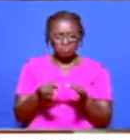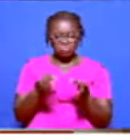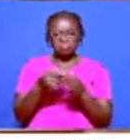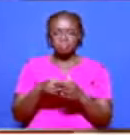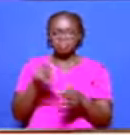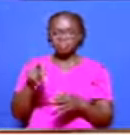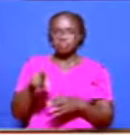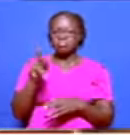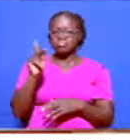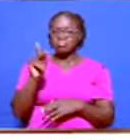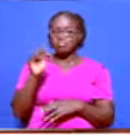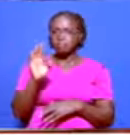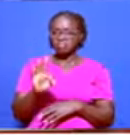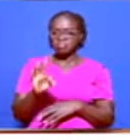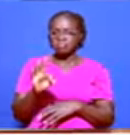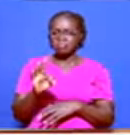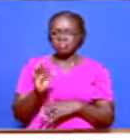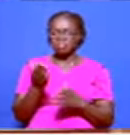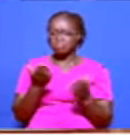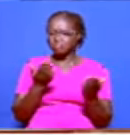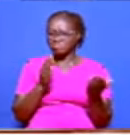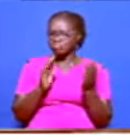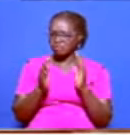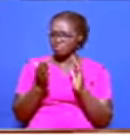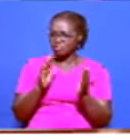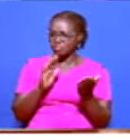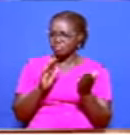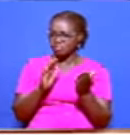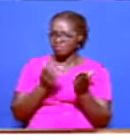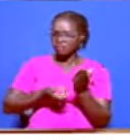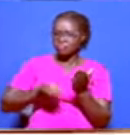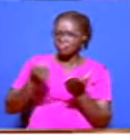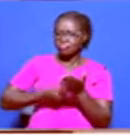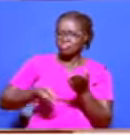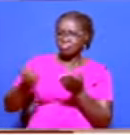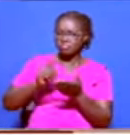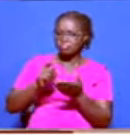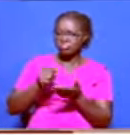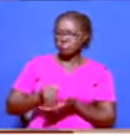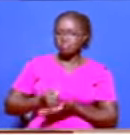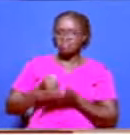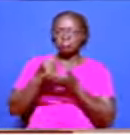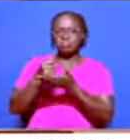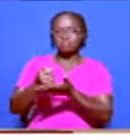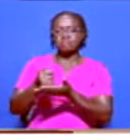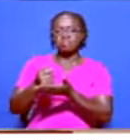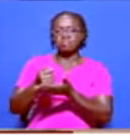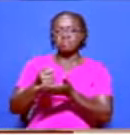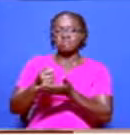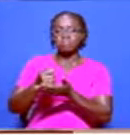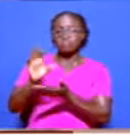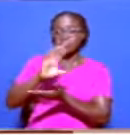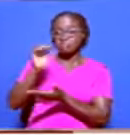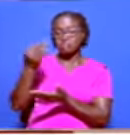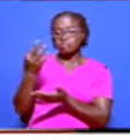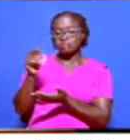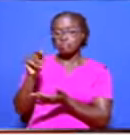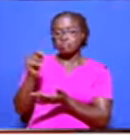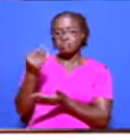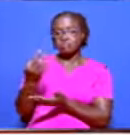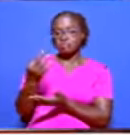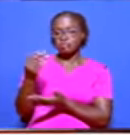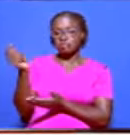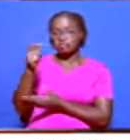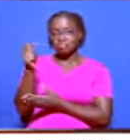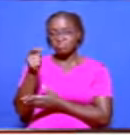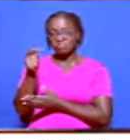PKF wamebashiri kwa ushuru utaongezwa ili kufadhili bajeti hiyo ya shilingi trilioni 3.3. Wataalamu